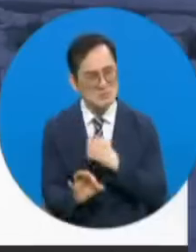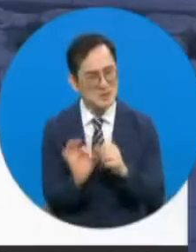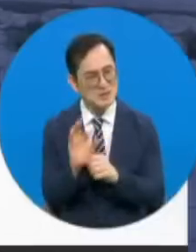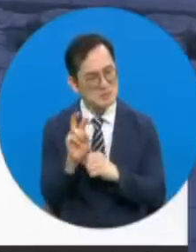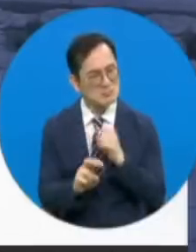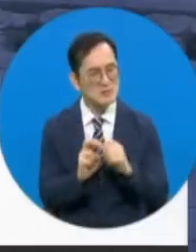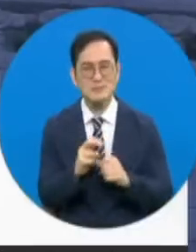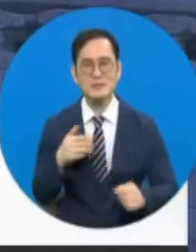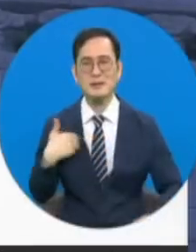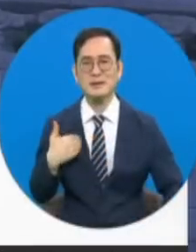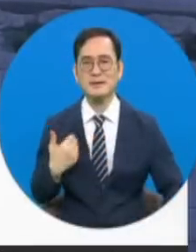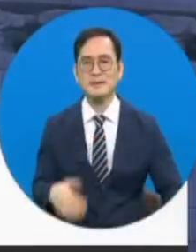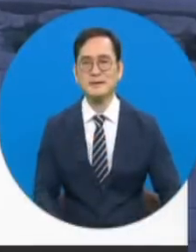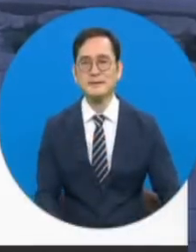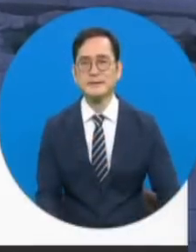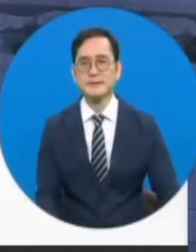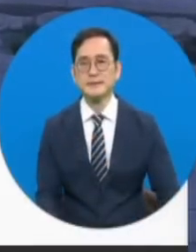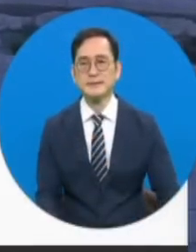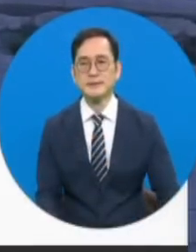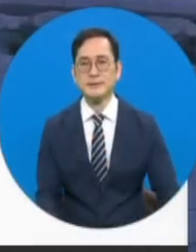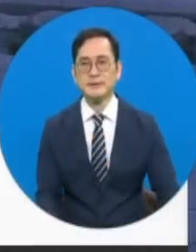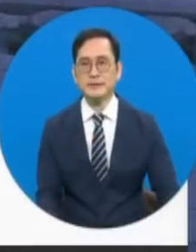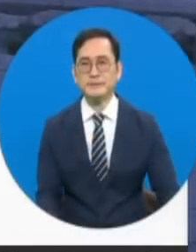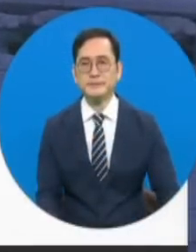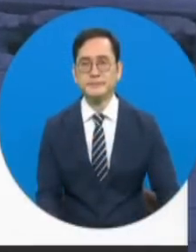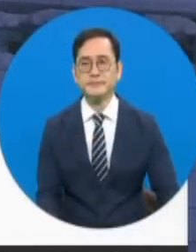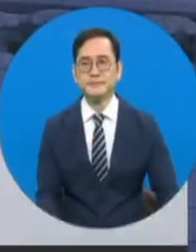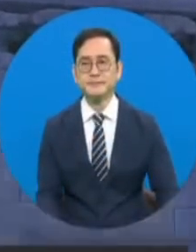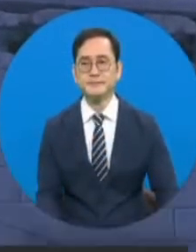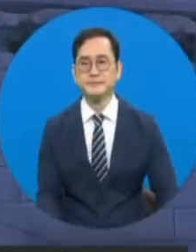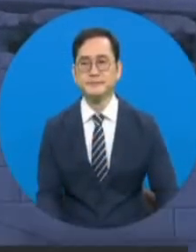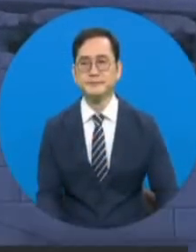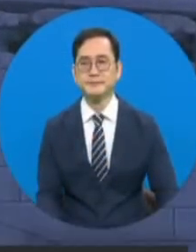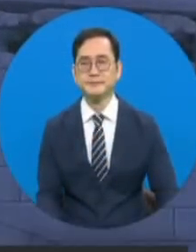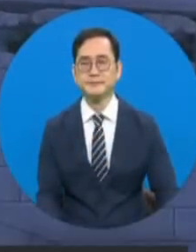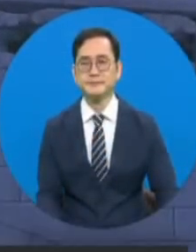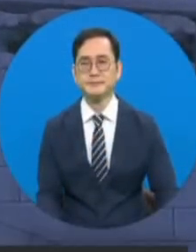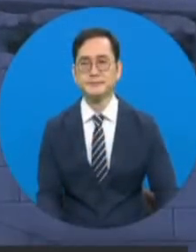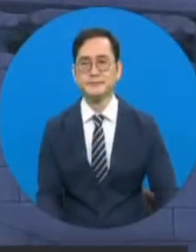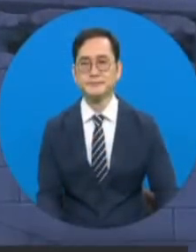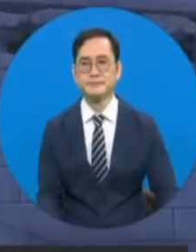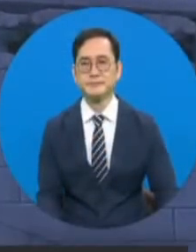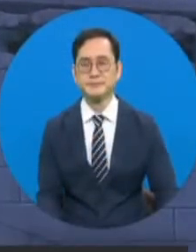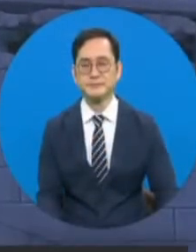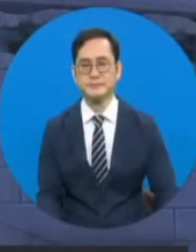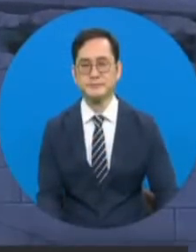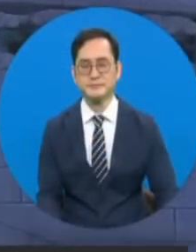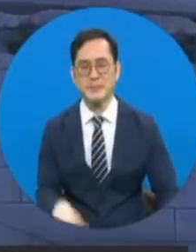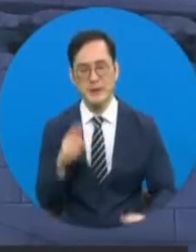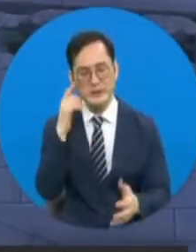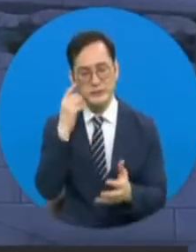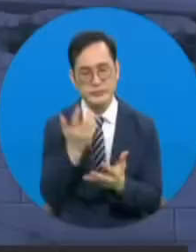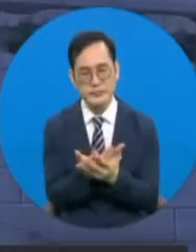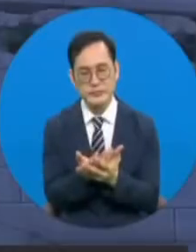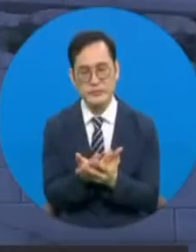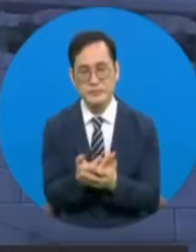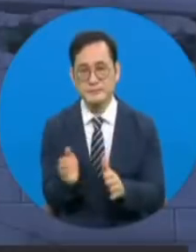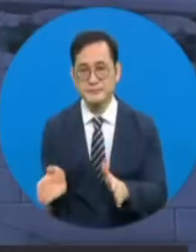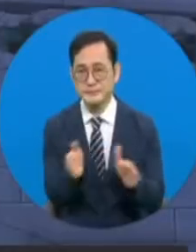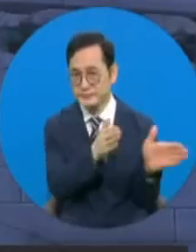여성 사례 정유정의 신상이 공개돼서 저희가 다뤄 드렸습니다 이번에 저희가 준비한 다음